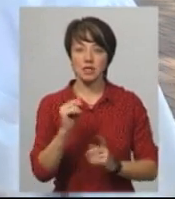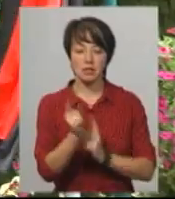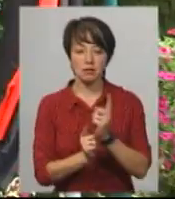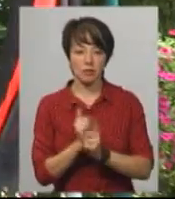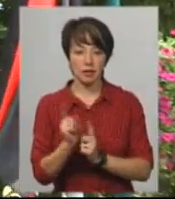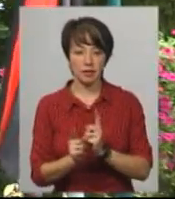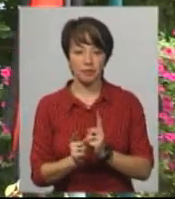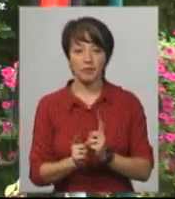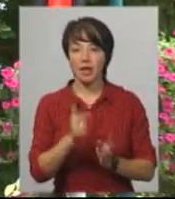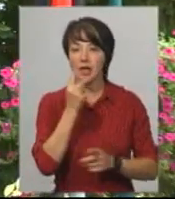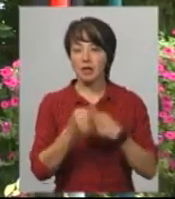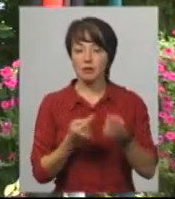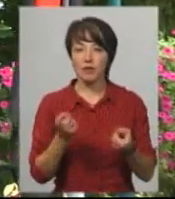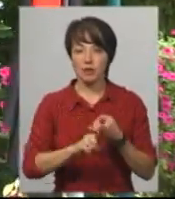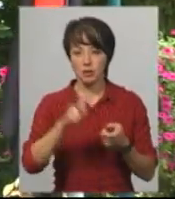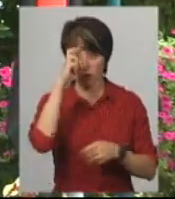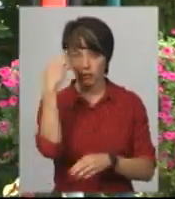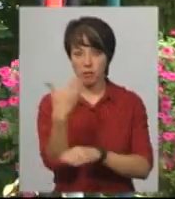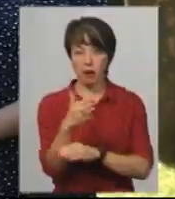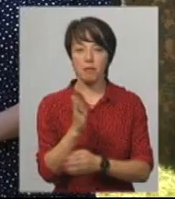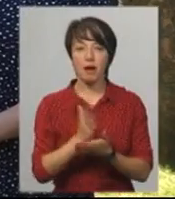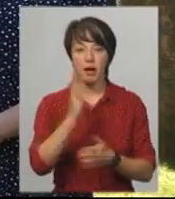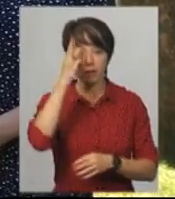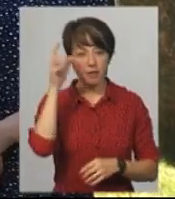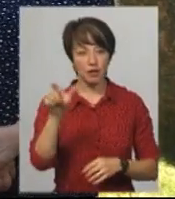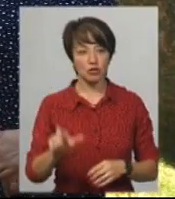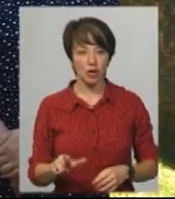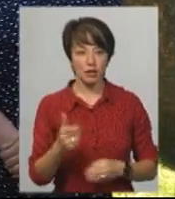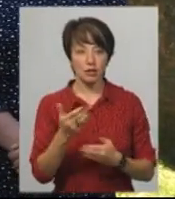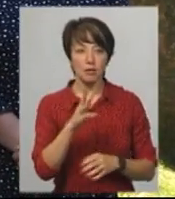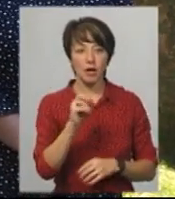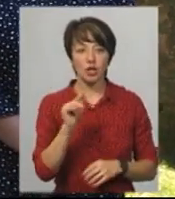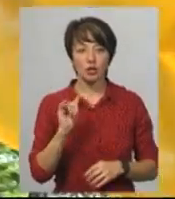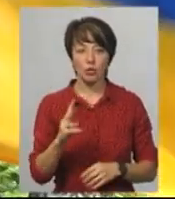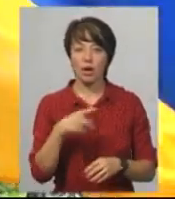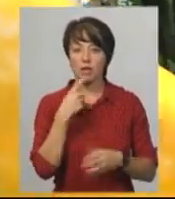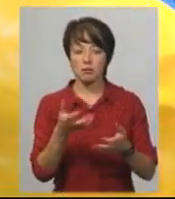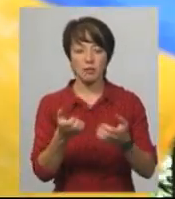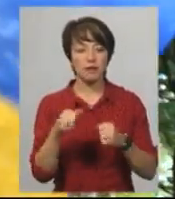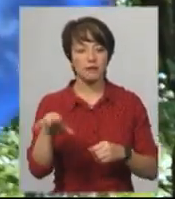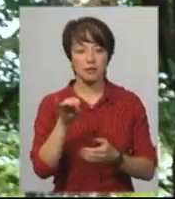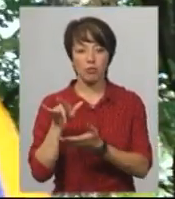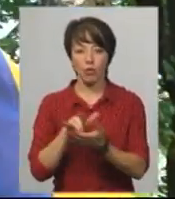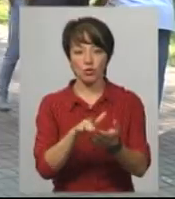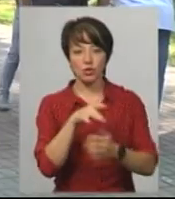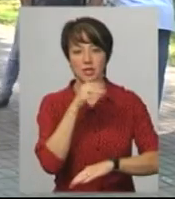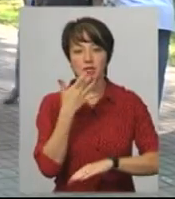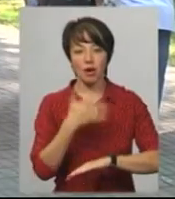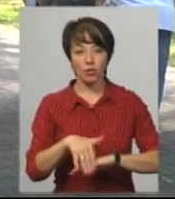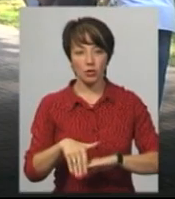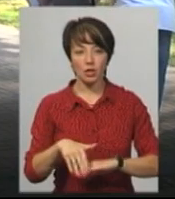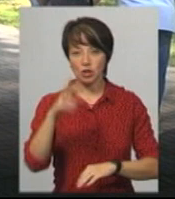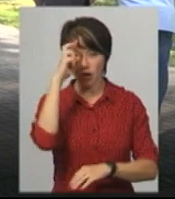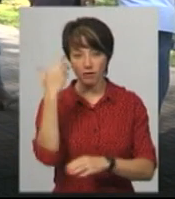нашої держави. Традицію, пов'язану із державним прапором, має хмельничанин Ігор Мельничук. Каже, бере український прапор у всі подорожі за кордон. Державний прапор